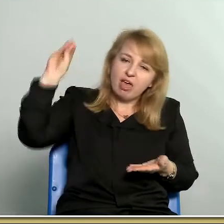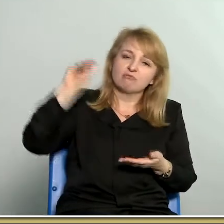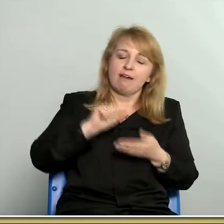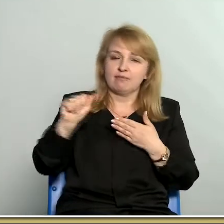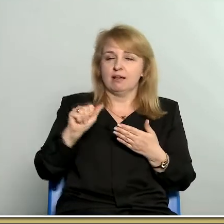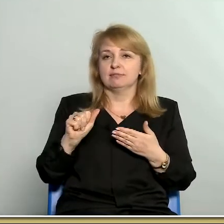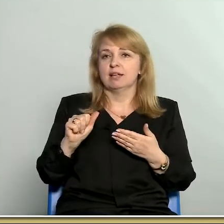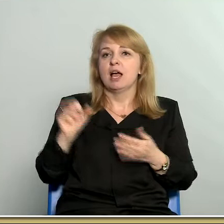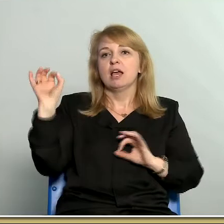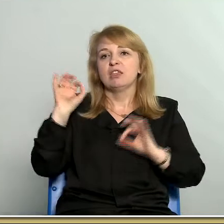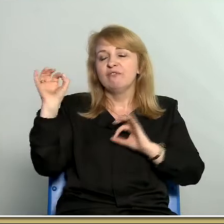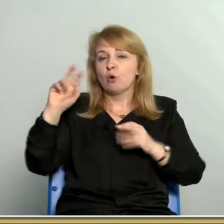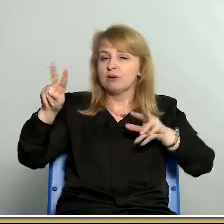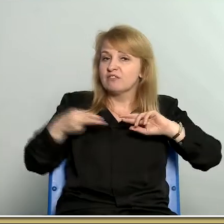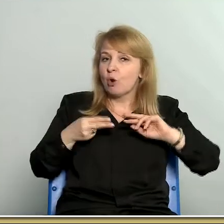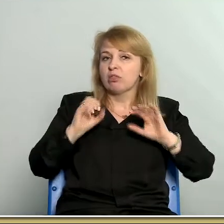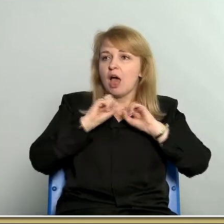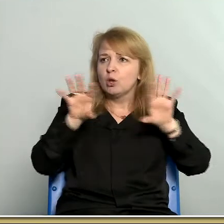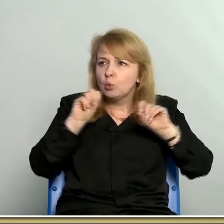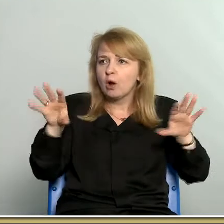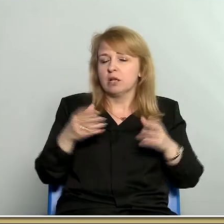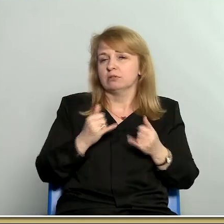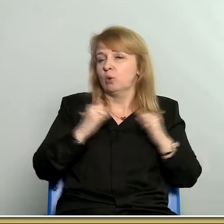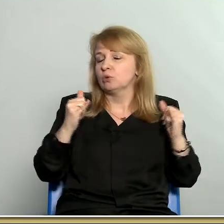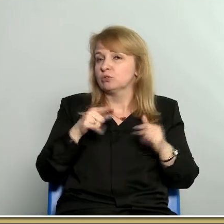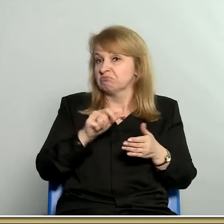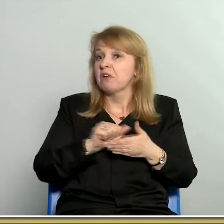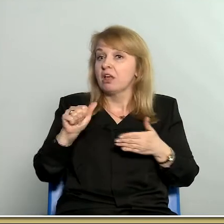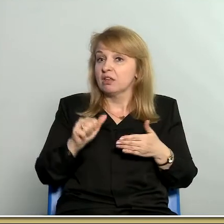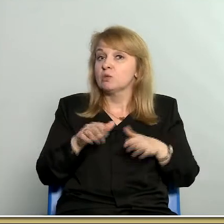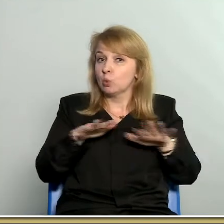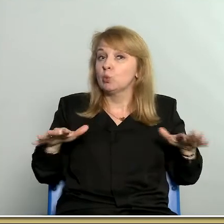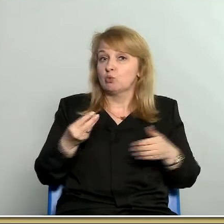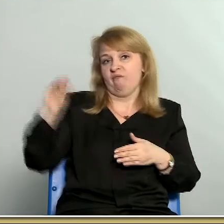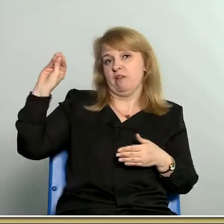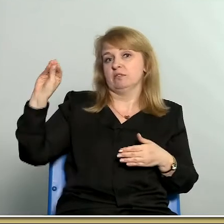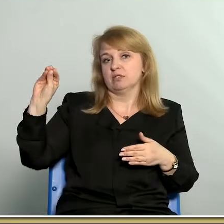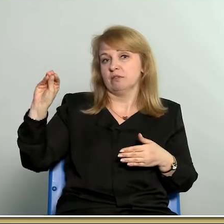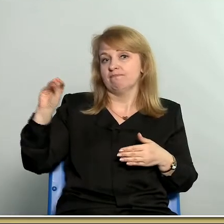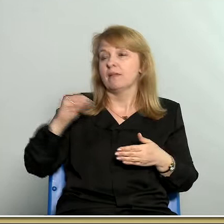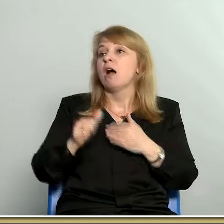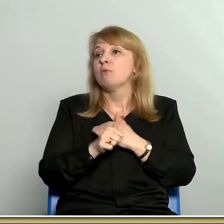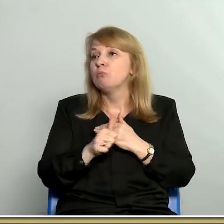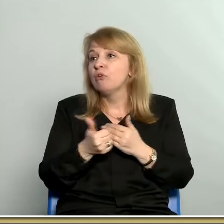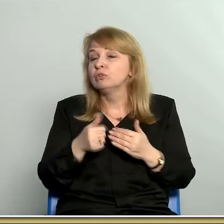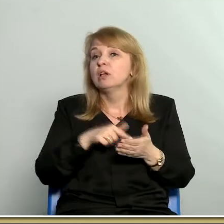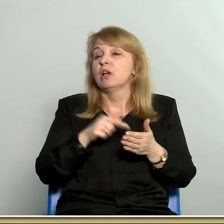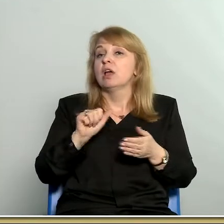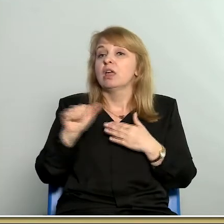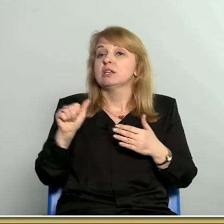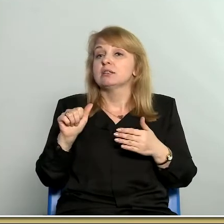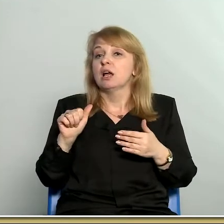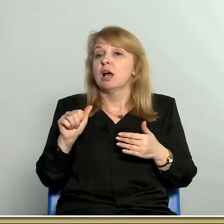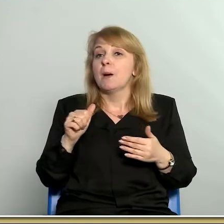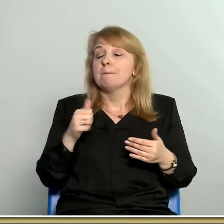zwrotnych widę dotacje skoczył na 6,3 punkta procentowego z prostej przyczyny. Punkt odniesienia, czyli